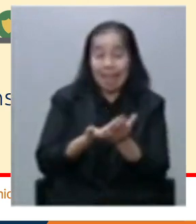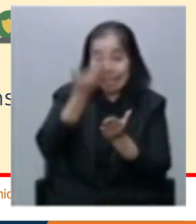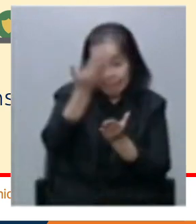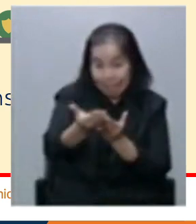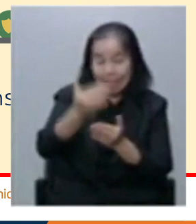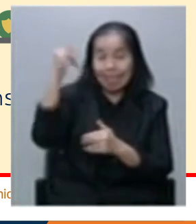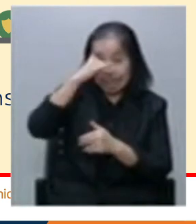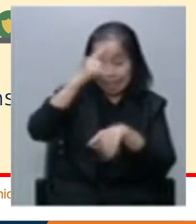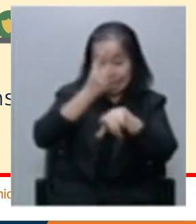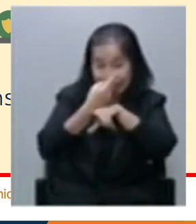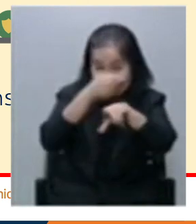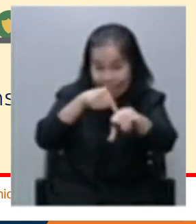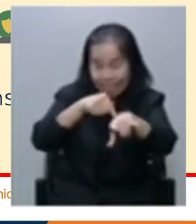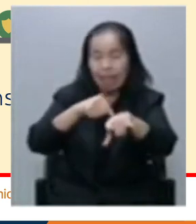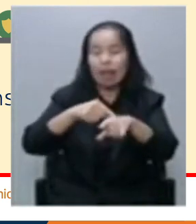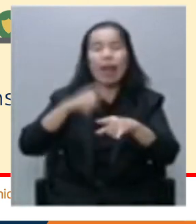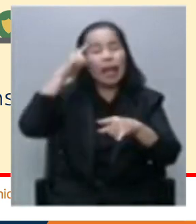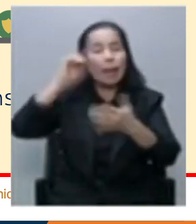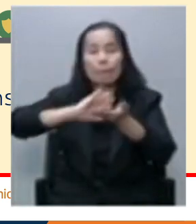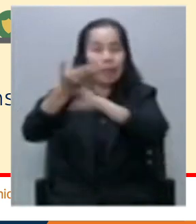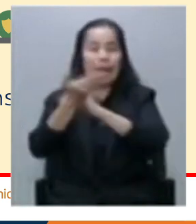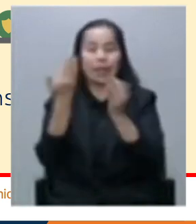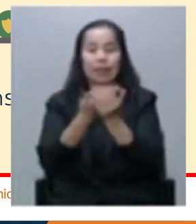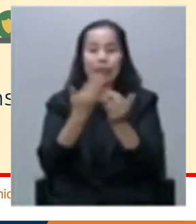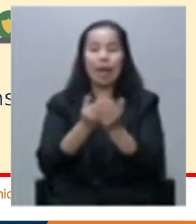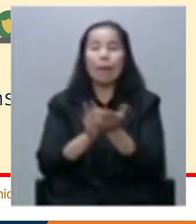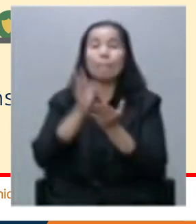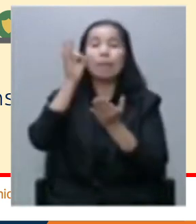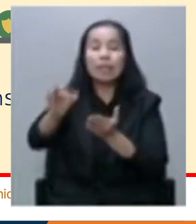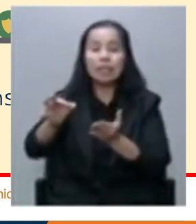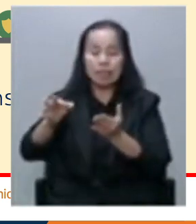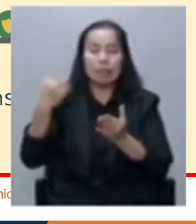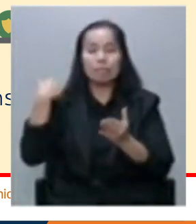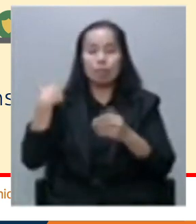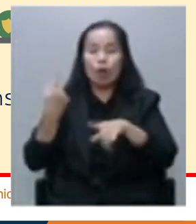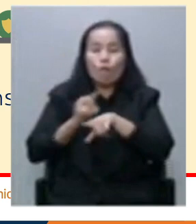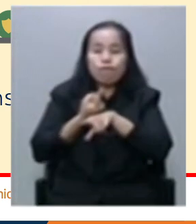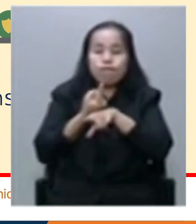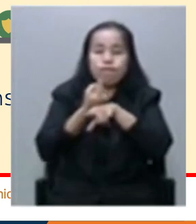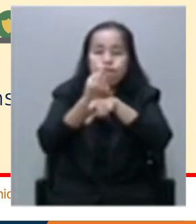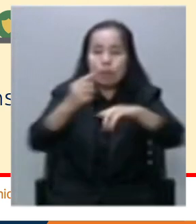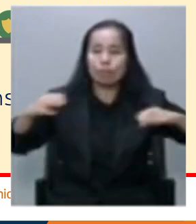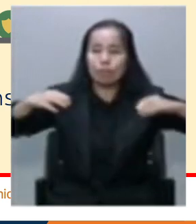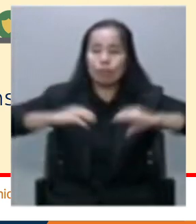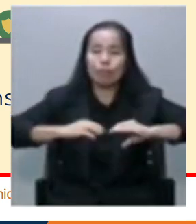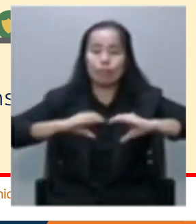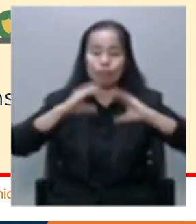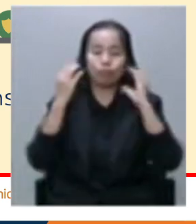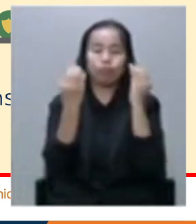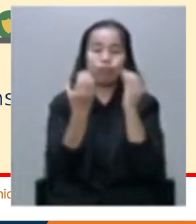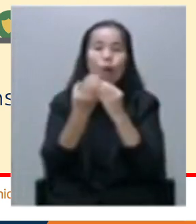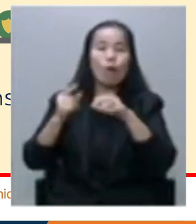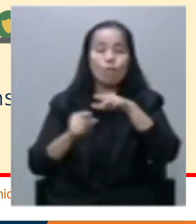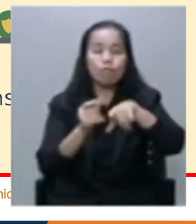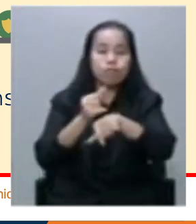นะครับ170ล้านบาทก็เปลี่ยนครับไปซื้อยานเกราะล้อยางตรงนี้มันมีข้อสังเกตครับท่านประธานว่า